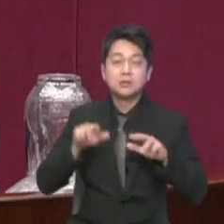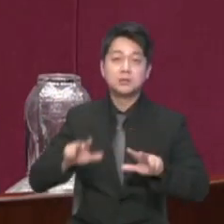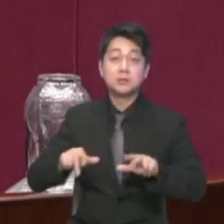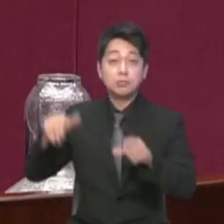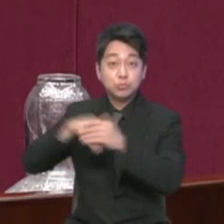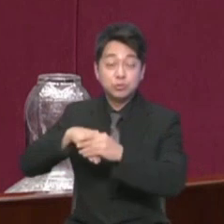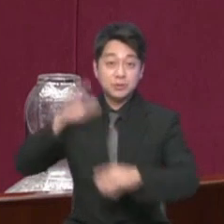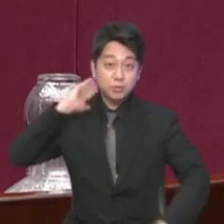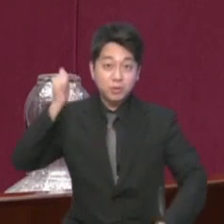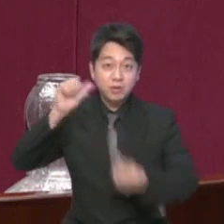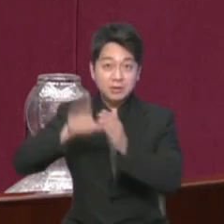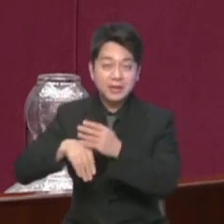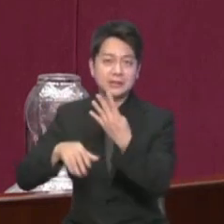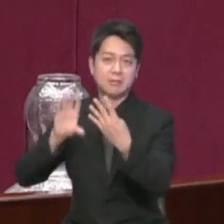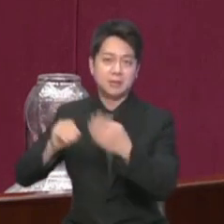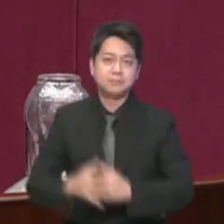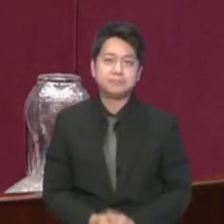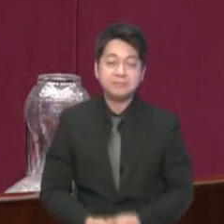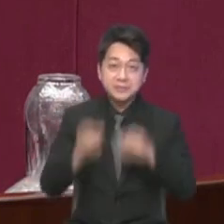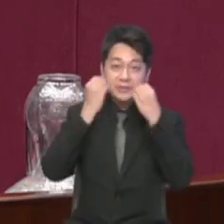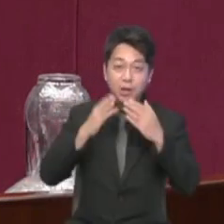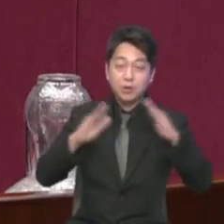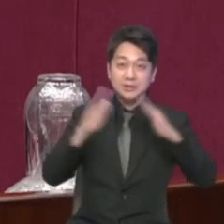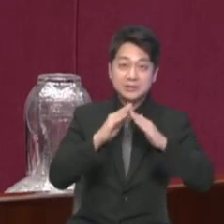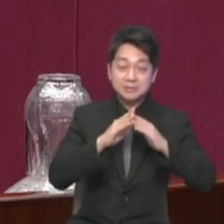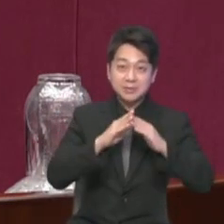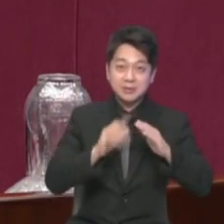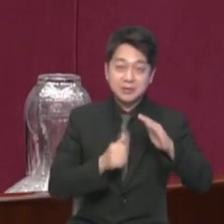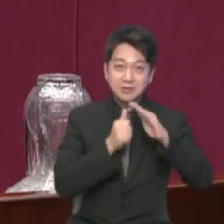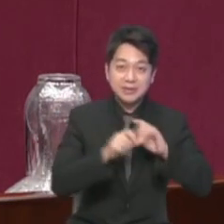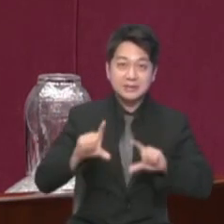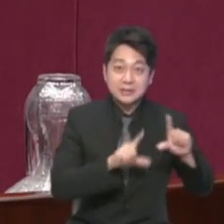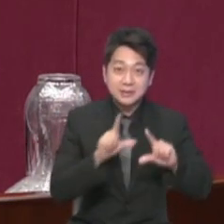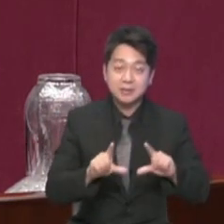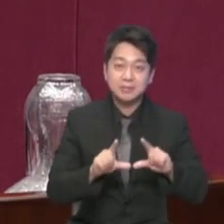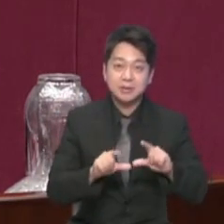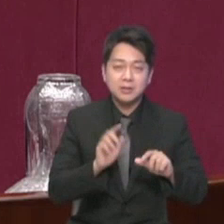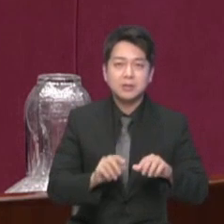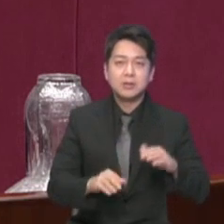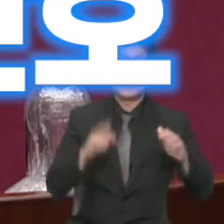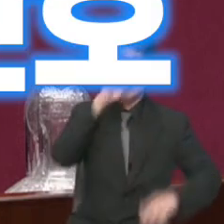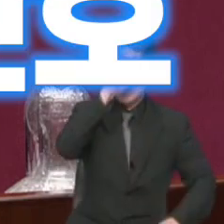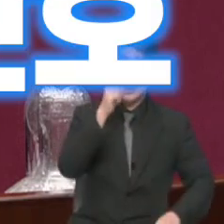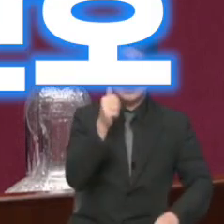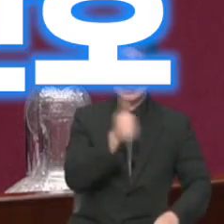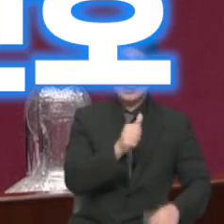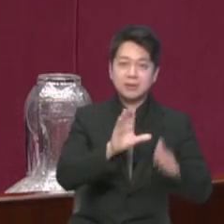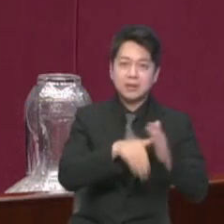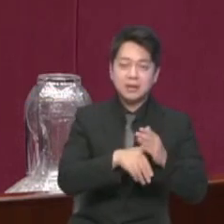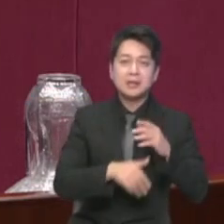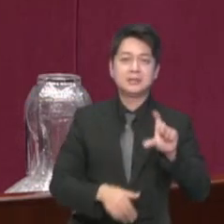수도권 지역 신규 입주 현황도 박근혜 정부 평균 11.1만 호, 문재인 정부 평균 20만